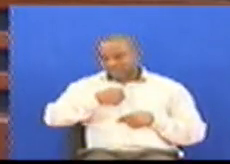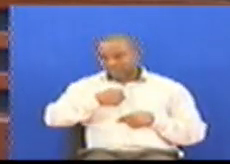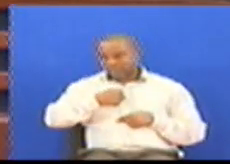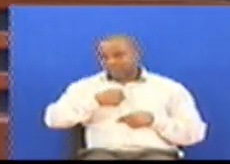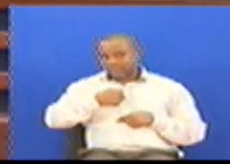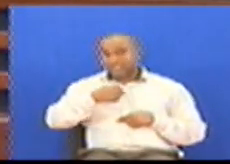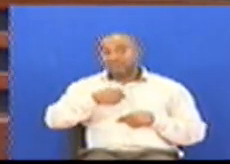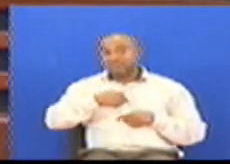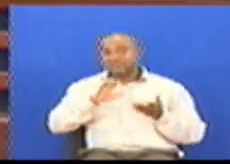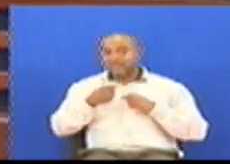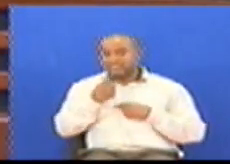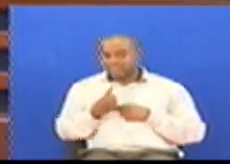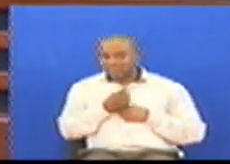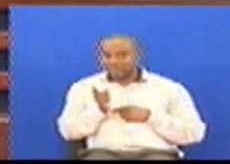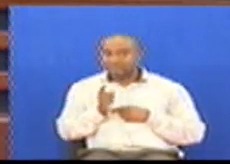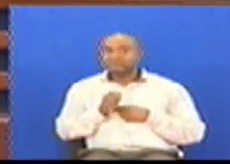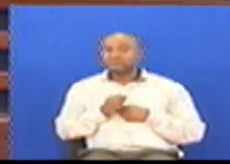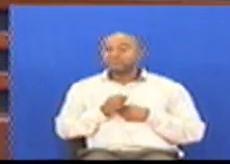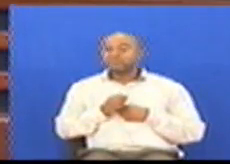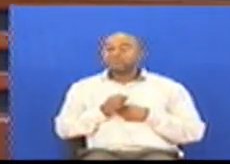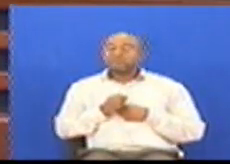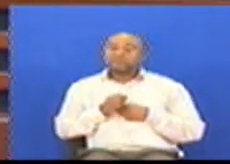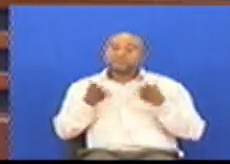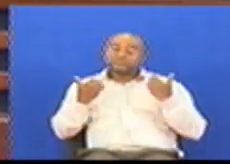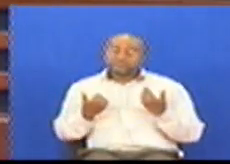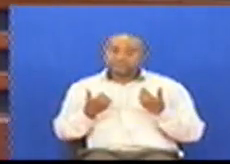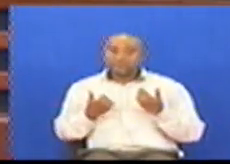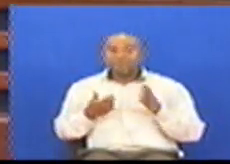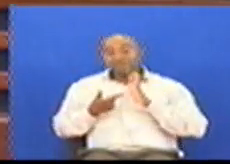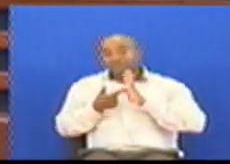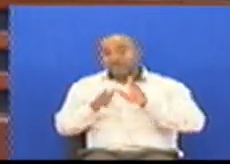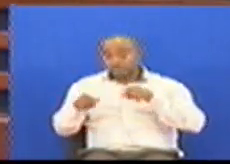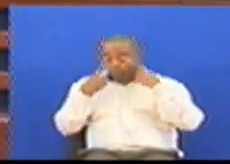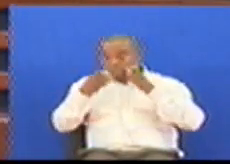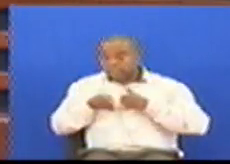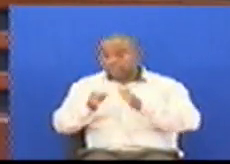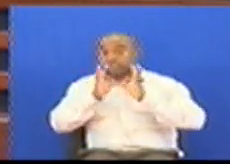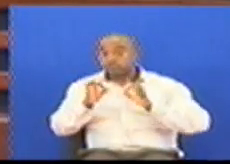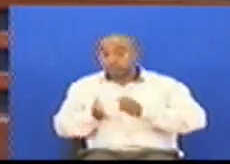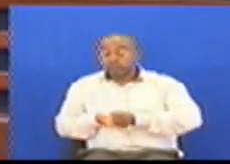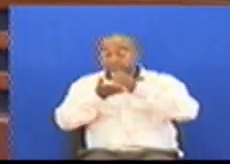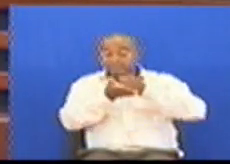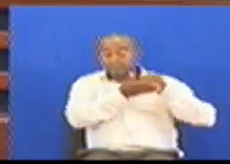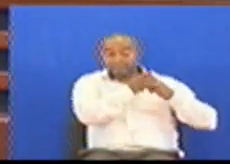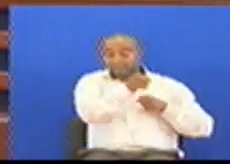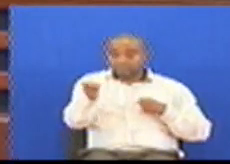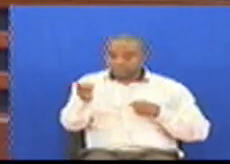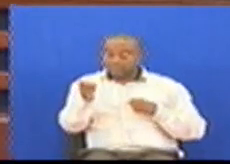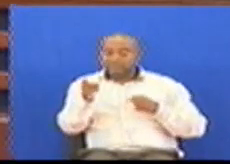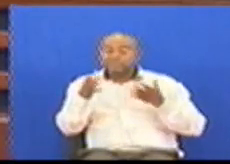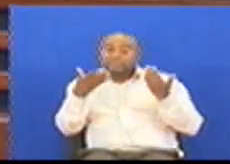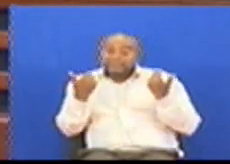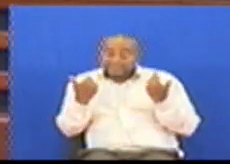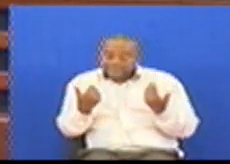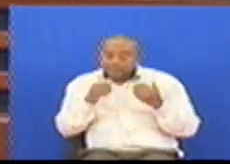mimi niseme Mheshimiwa Naibu Spika kwamba tusipoangalia namna nzuri ya kukisaidia chombo hiki, tutakiacha